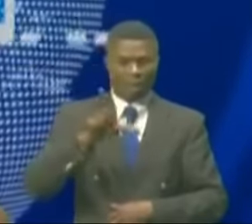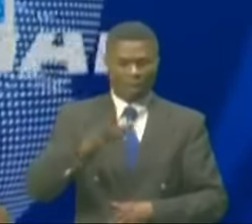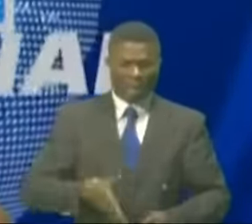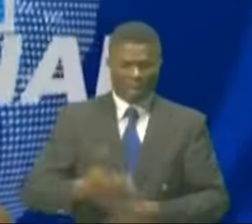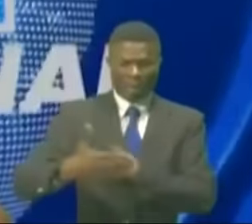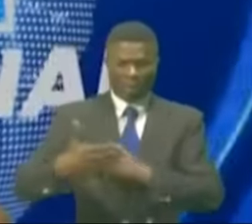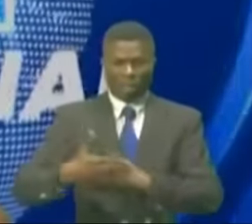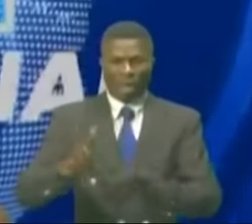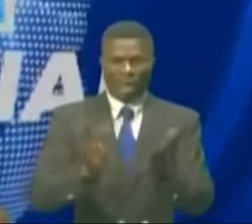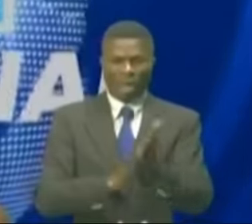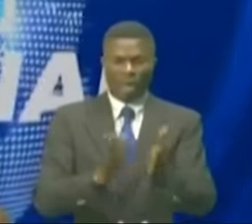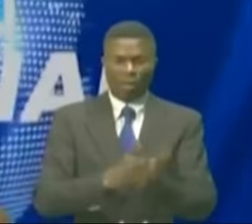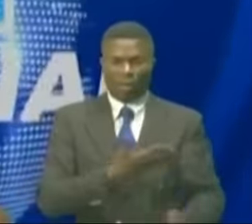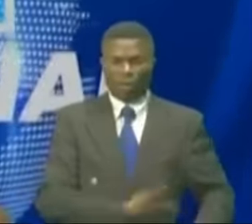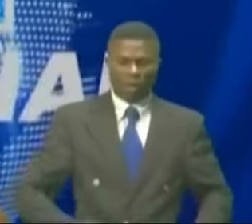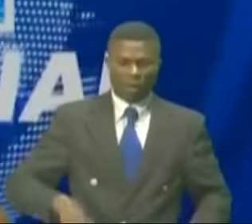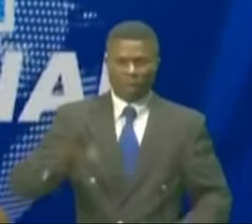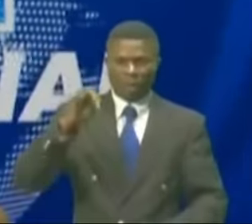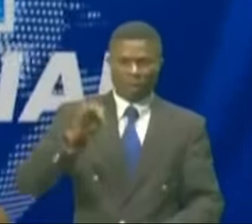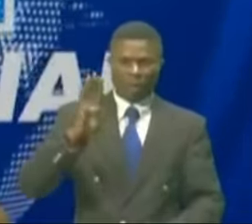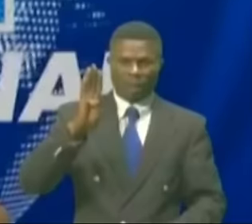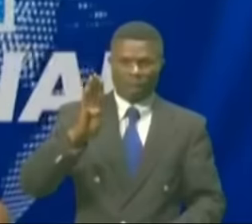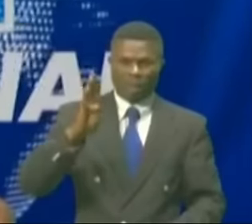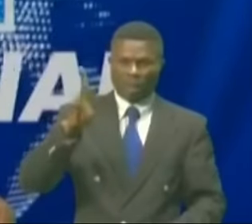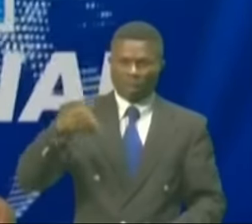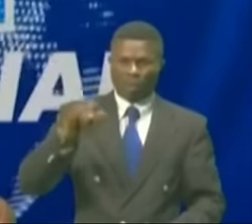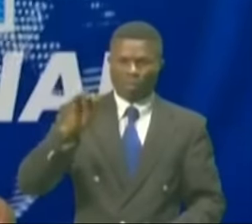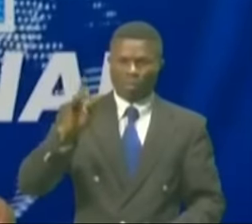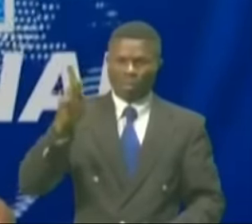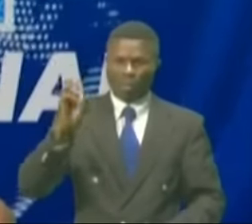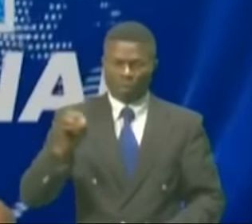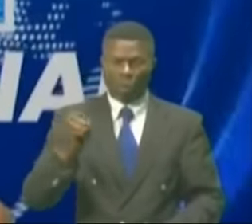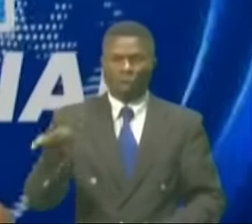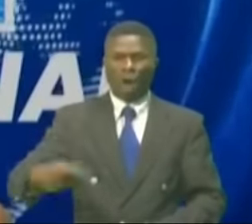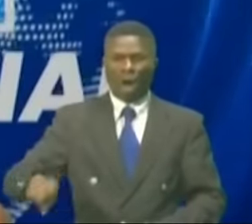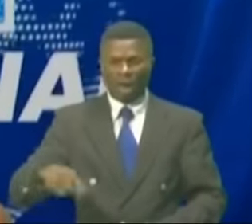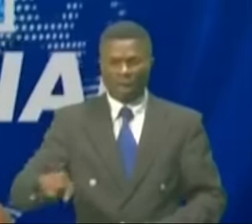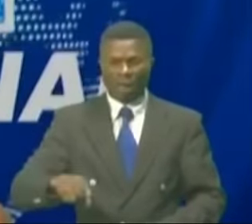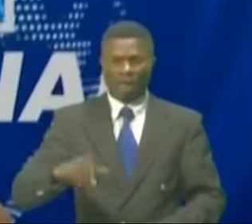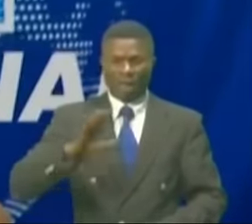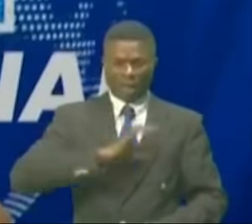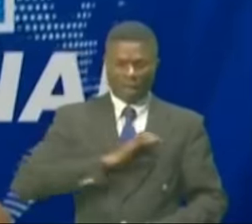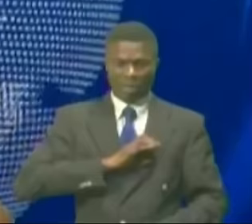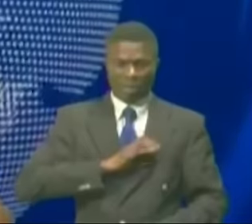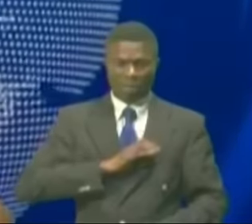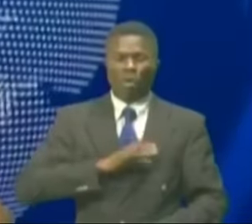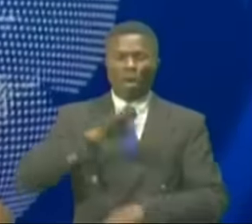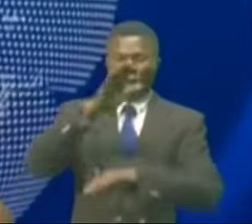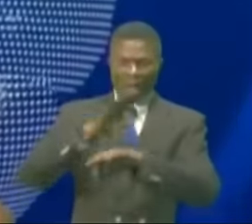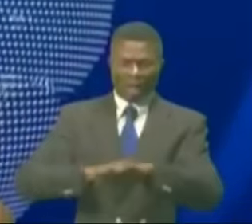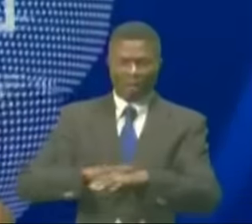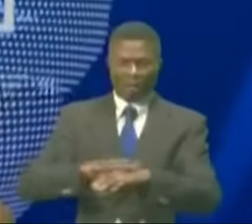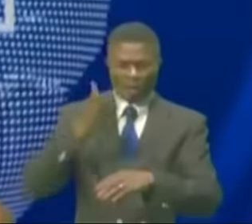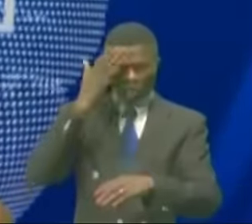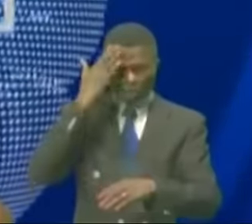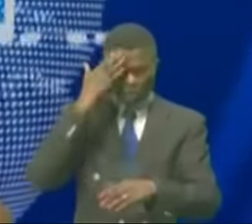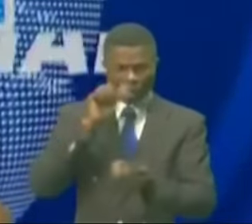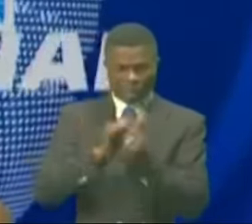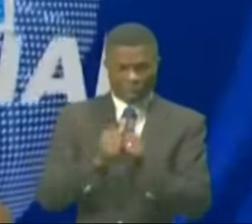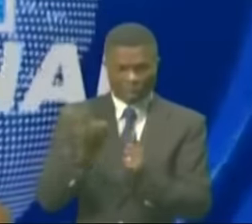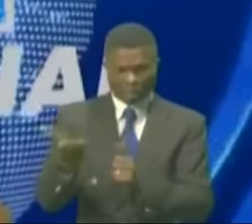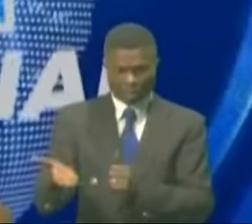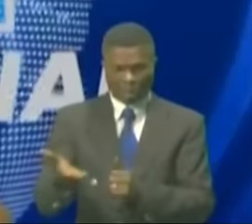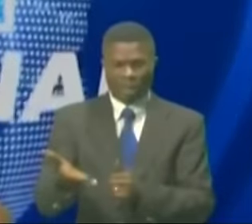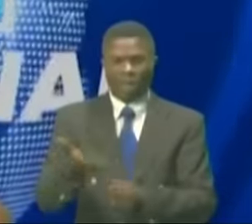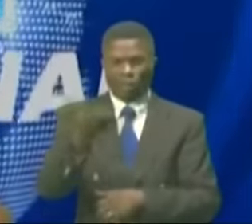de la clôture du lycée Pico de Lemba. La police nationale congolaise a été saisie par les responsables de cette école pour constater